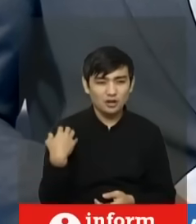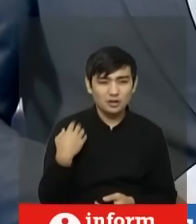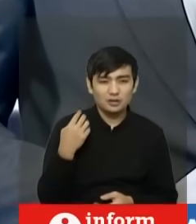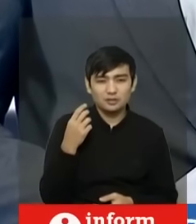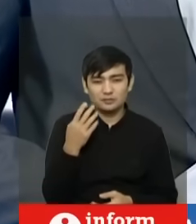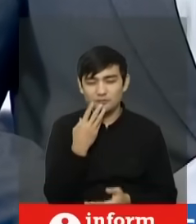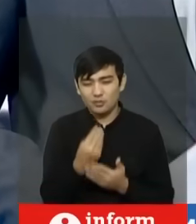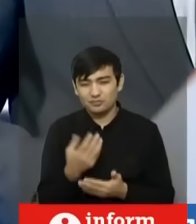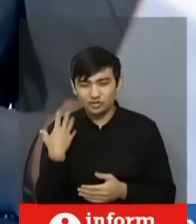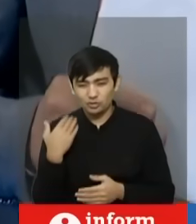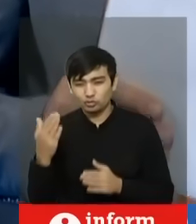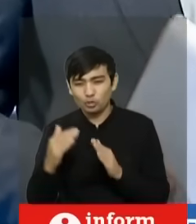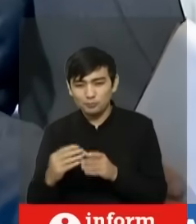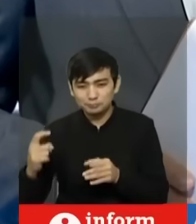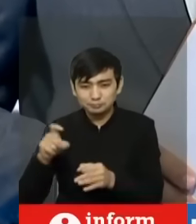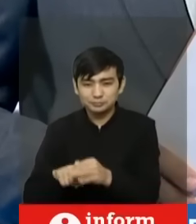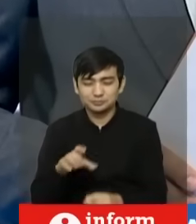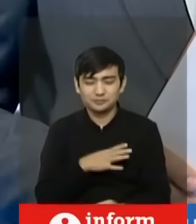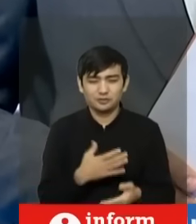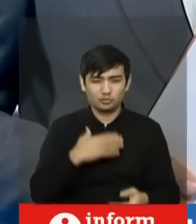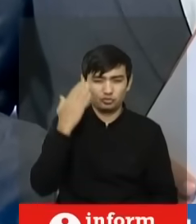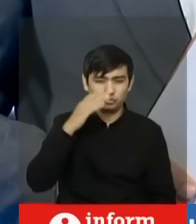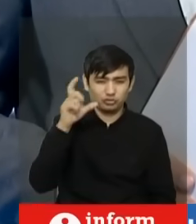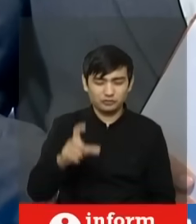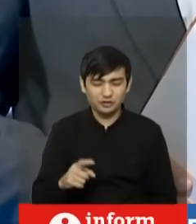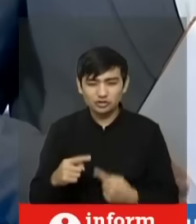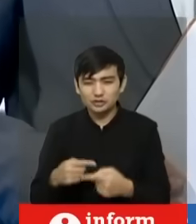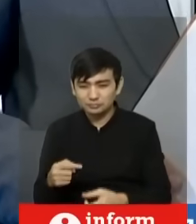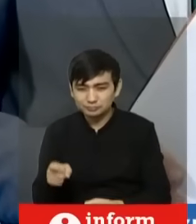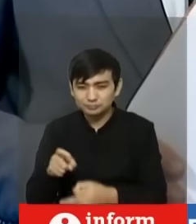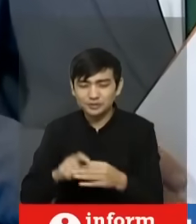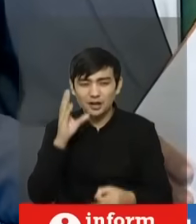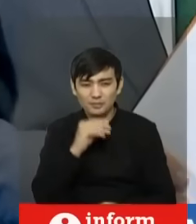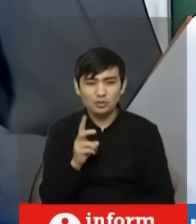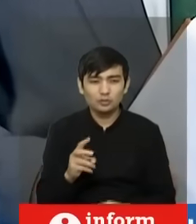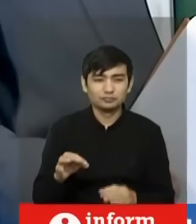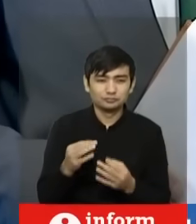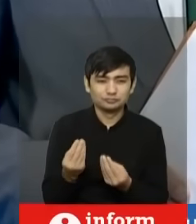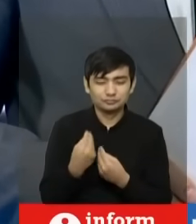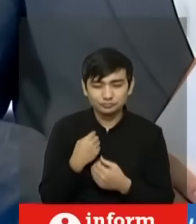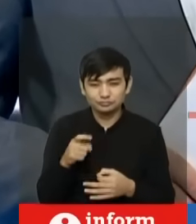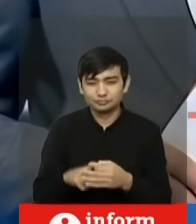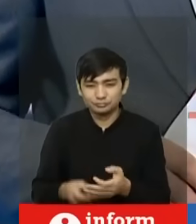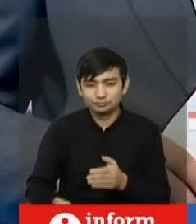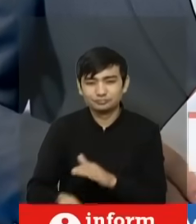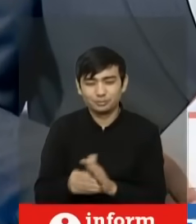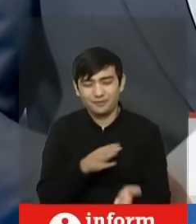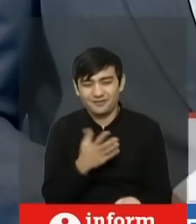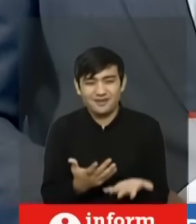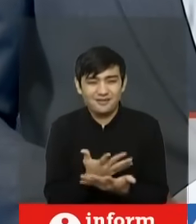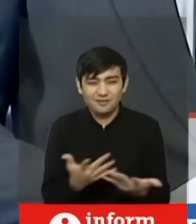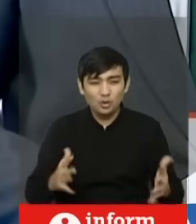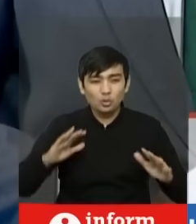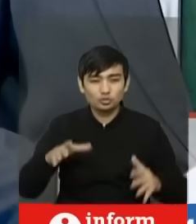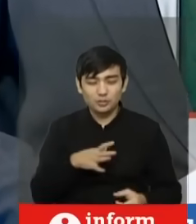баспанасына тіркеледі екен. Тіпті пәтеріне бейтаныс азаматты арқылы түрде тіркеуге алатын тұрғындар да бар. Сондықтан енді баспанаға тіркелу